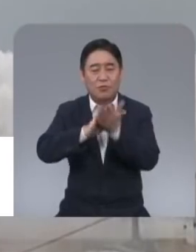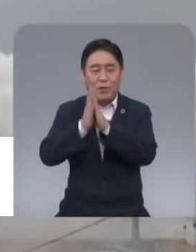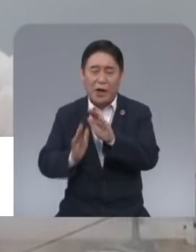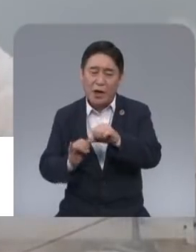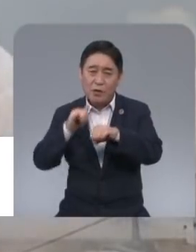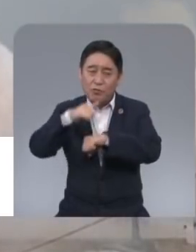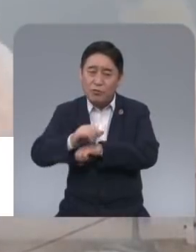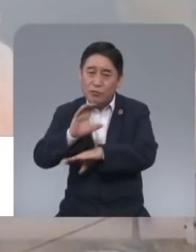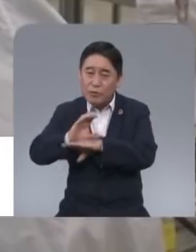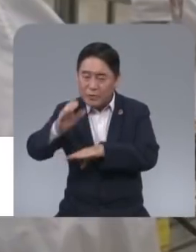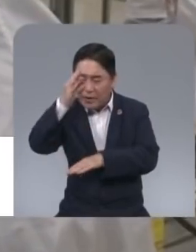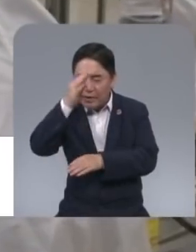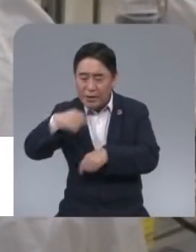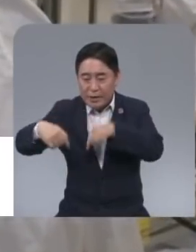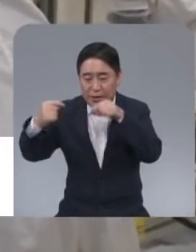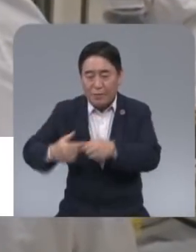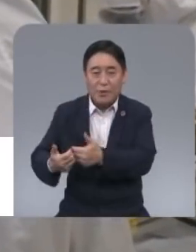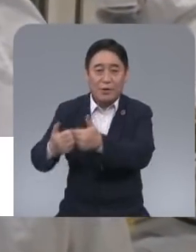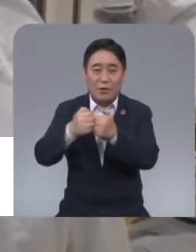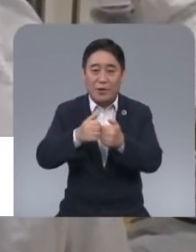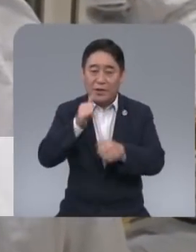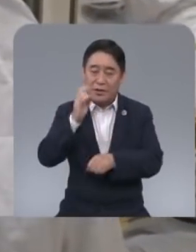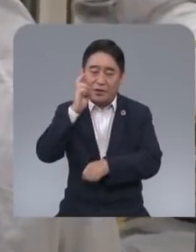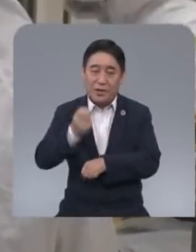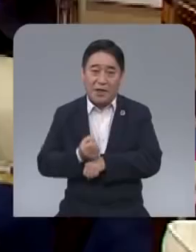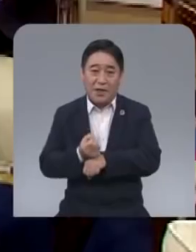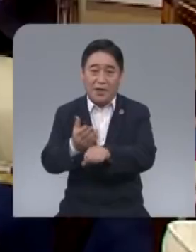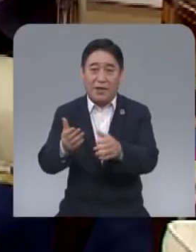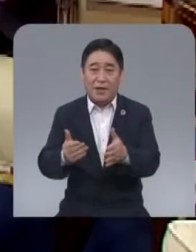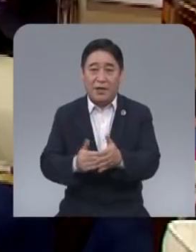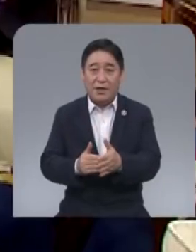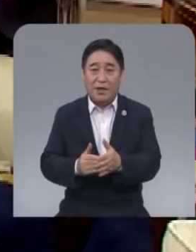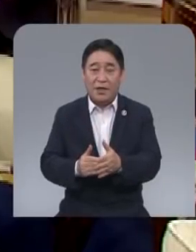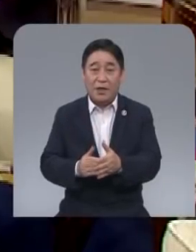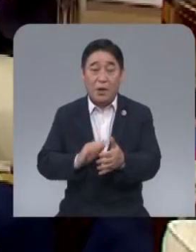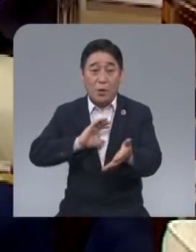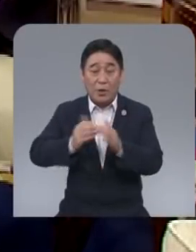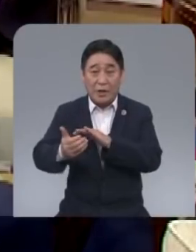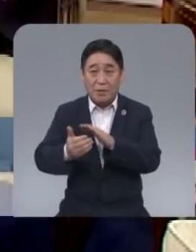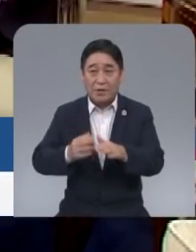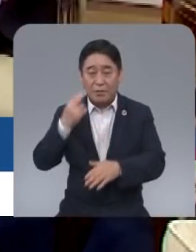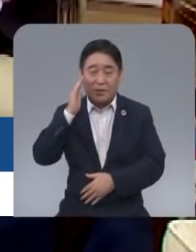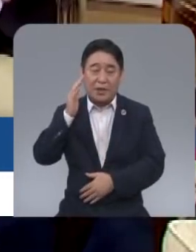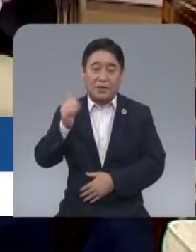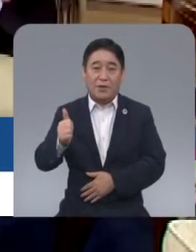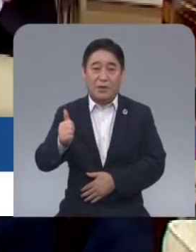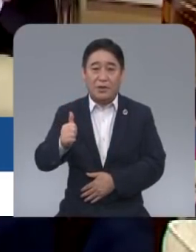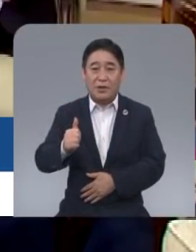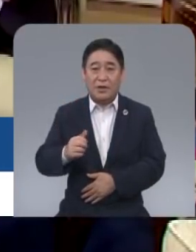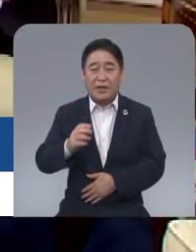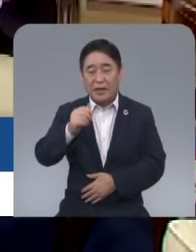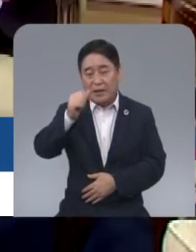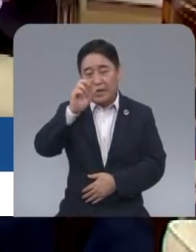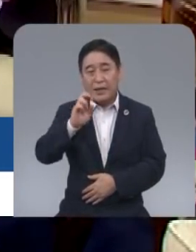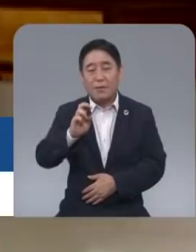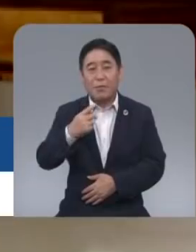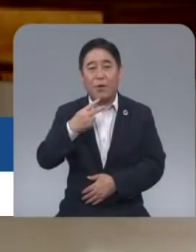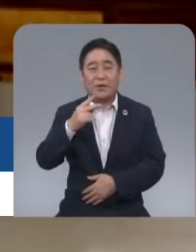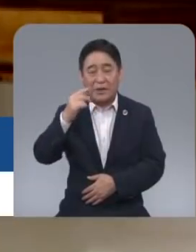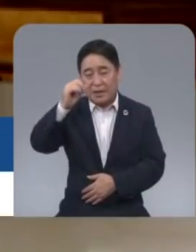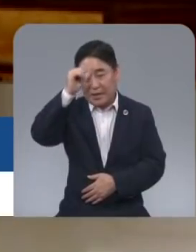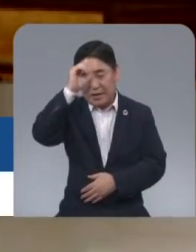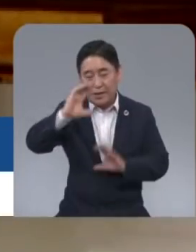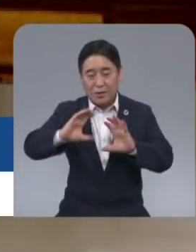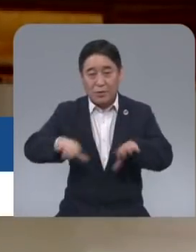우주와 사이버 기술 협력을 논의할 것으로 알려졌습니다. 쿼드 회담에 앞서 바이든 미 대통령은 모디 인도 총리와